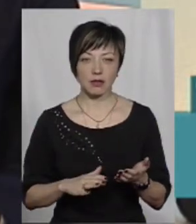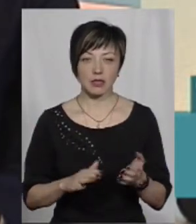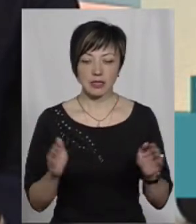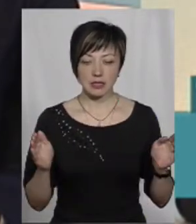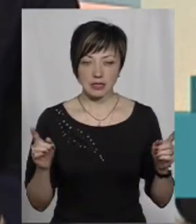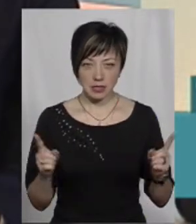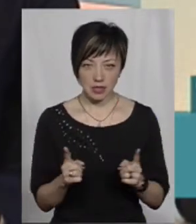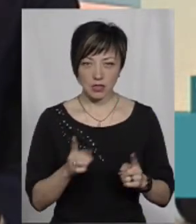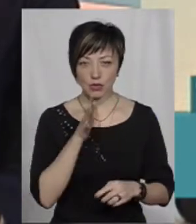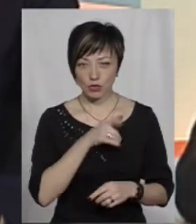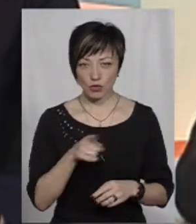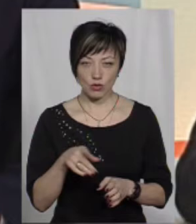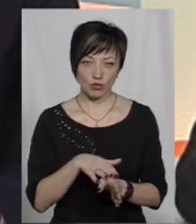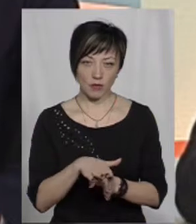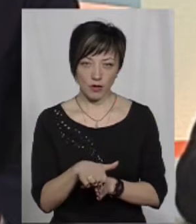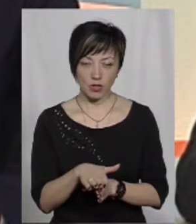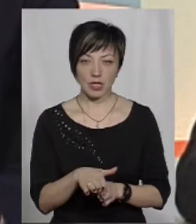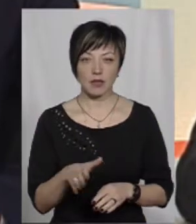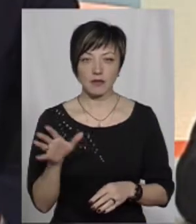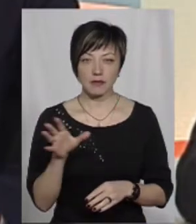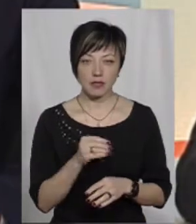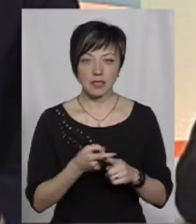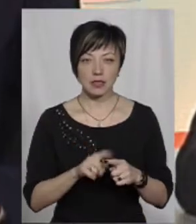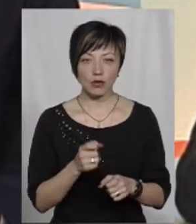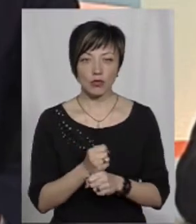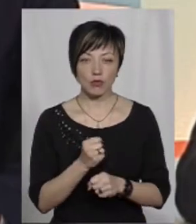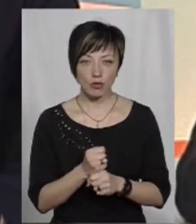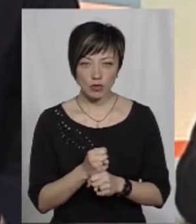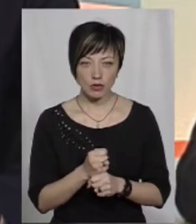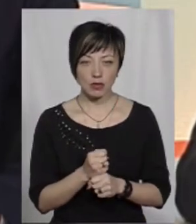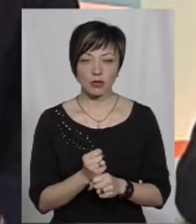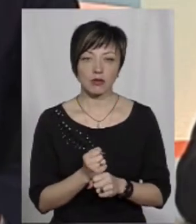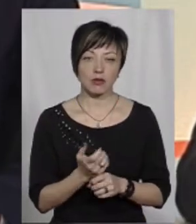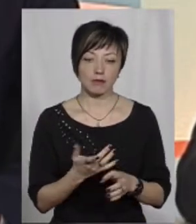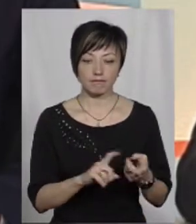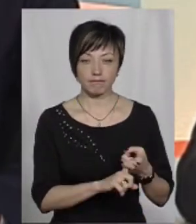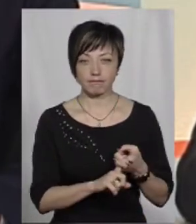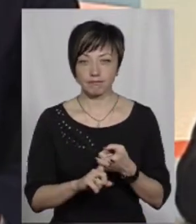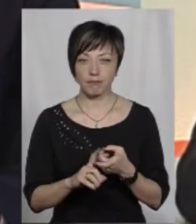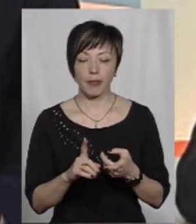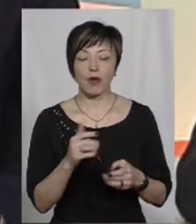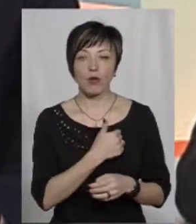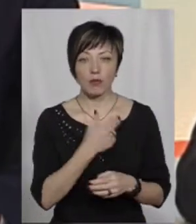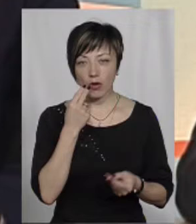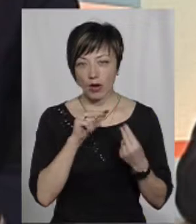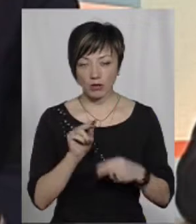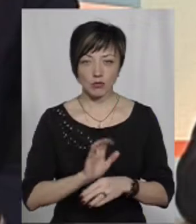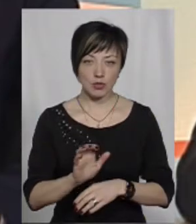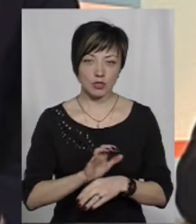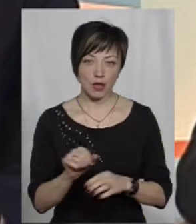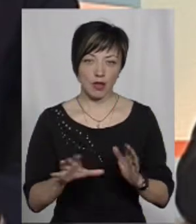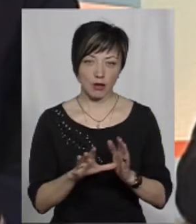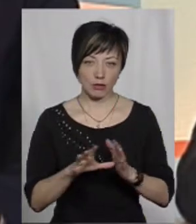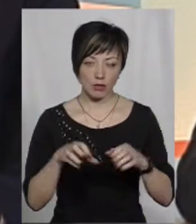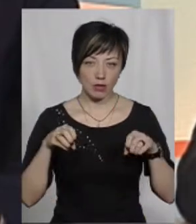досить стислі строки, щоб її виконати. Відповідно, всі ці роботи несуть за собою на меті покращення постачання